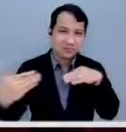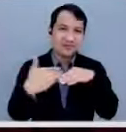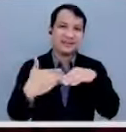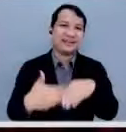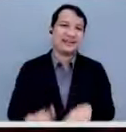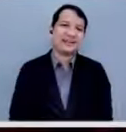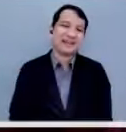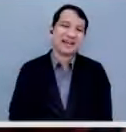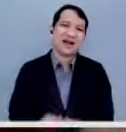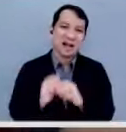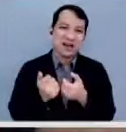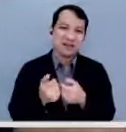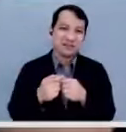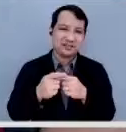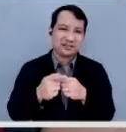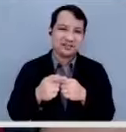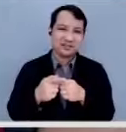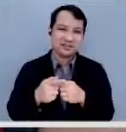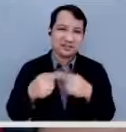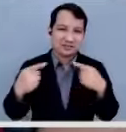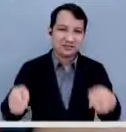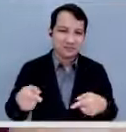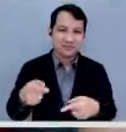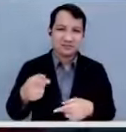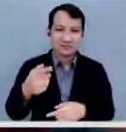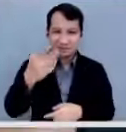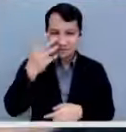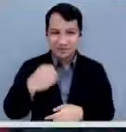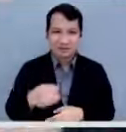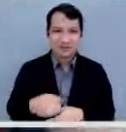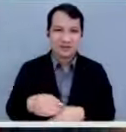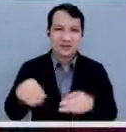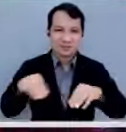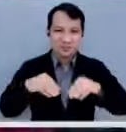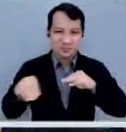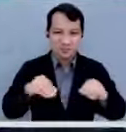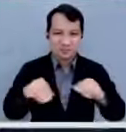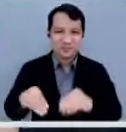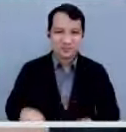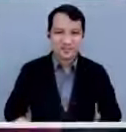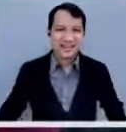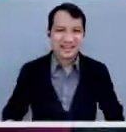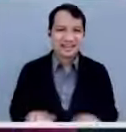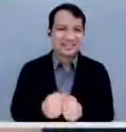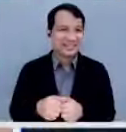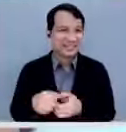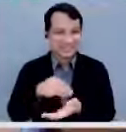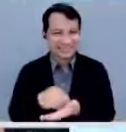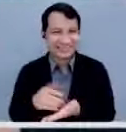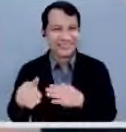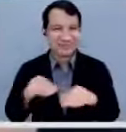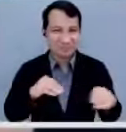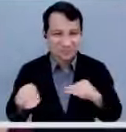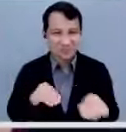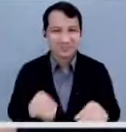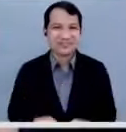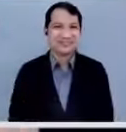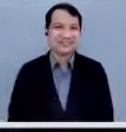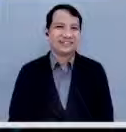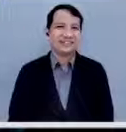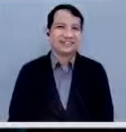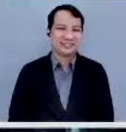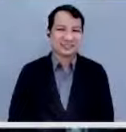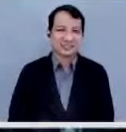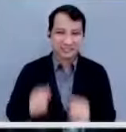niyo po nilalabanan ang antok? Kunting galaw-galaw lang. Ganyan lang. Okay, okay. Galaw-galaw lang talaga? Oo, oh, galaw-galaw para hindi may